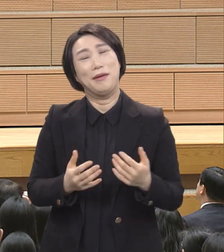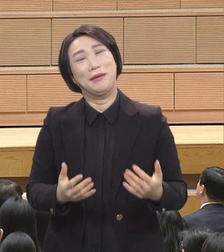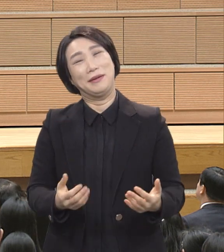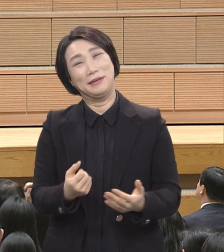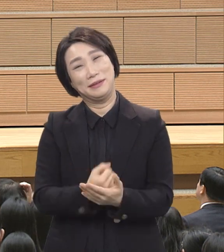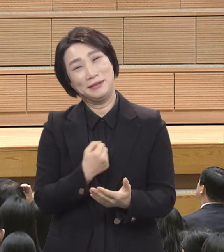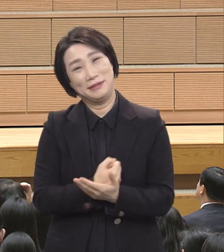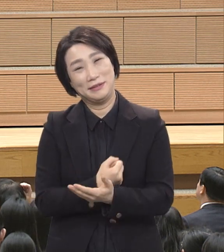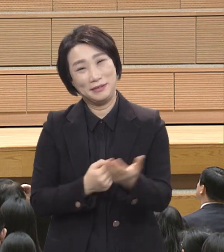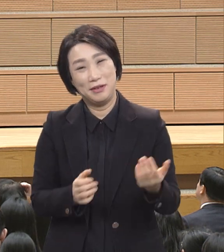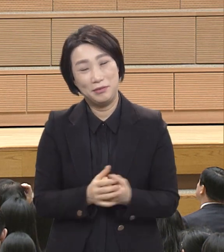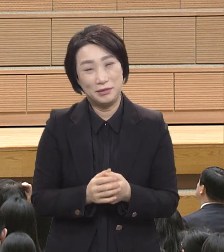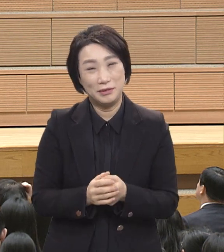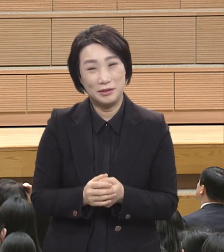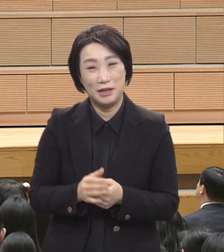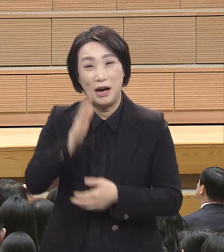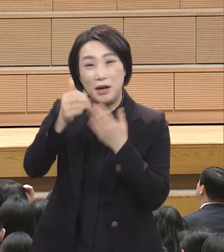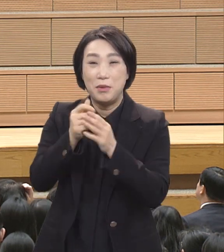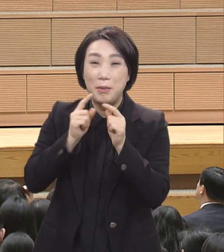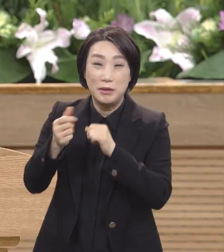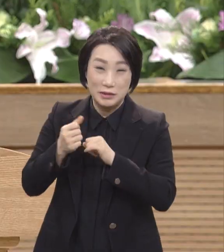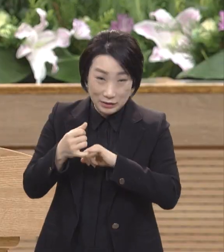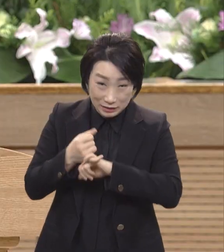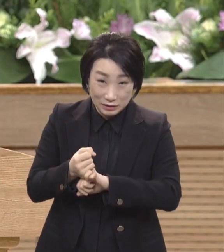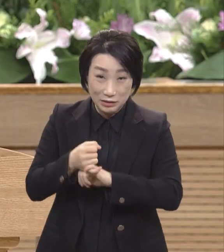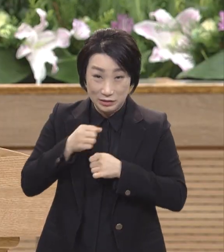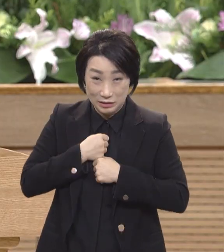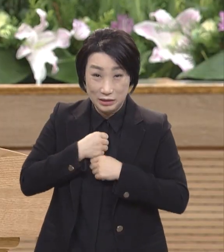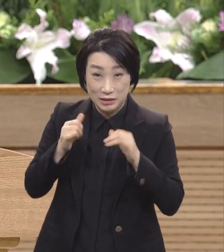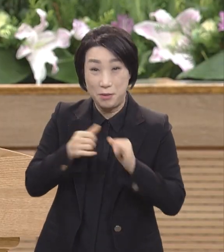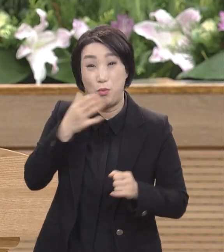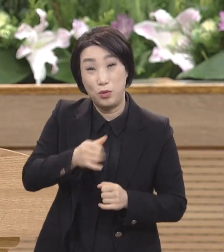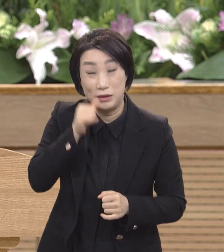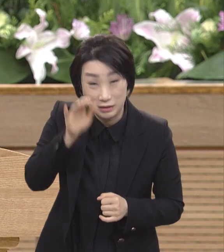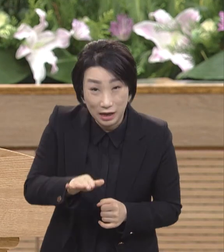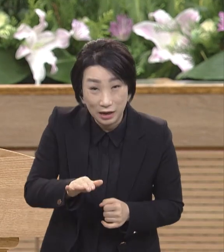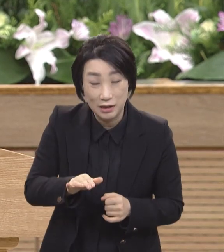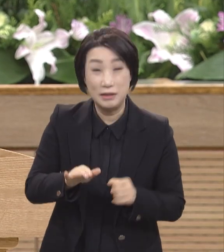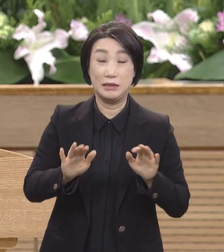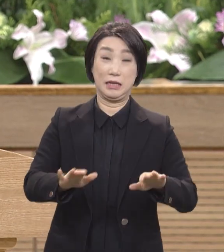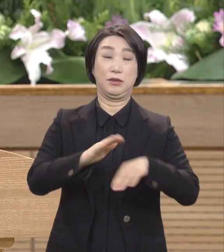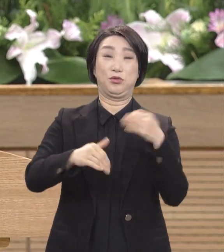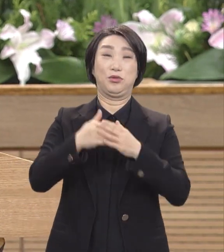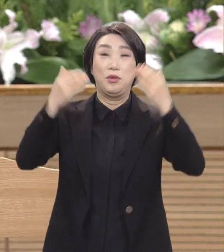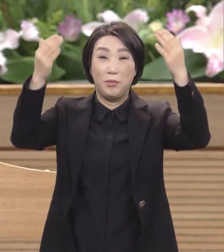그렇잖아요. 지키는 자가 복이 있다는데. 두 손 번쩍 들고